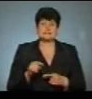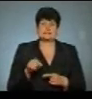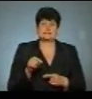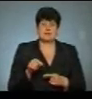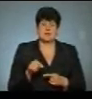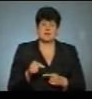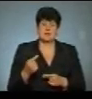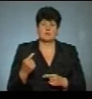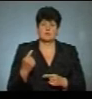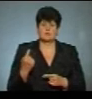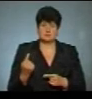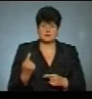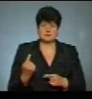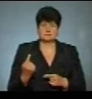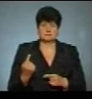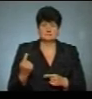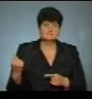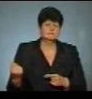один чи не єдиний